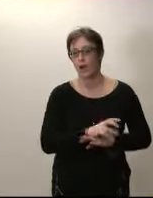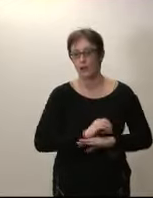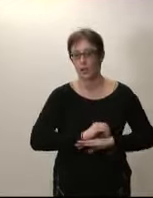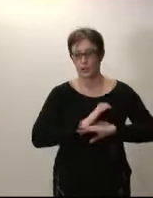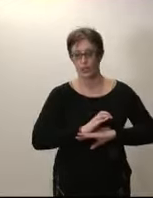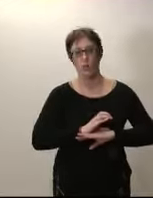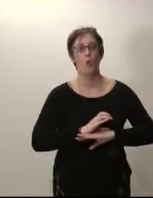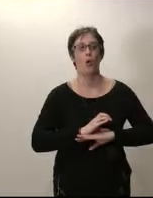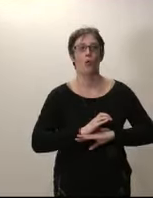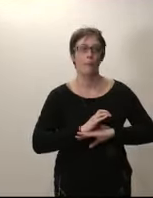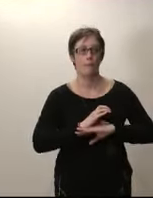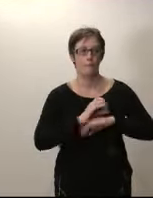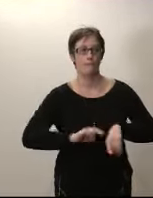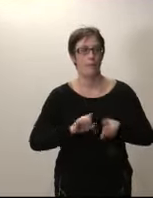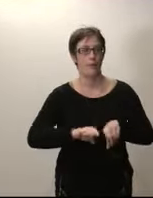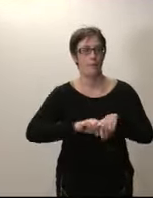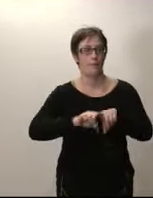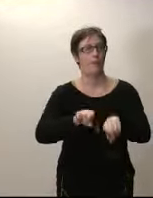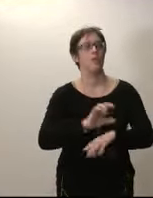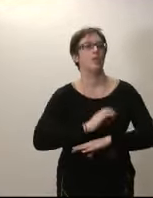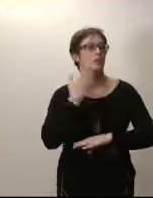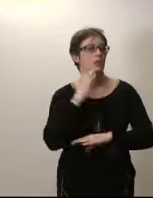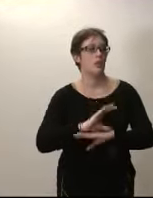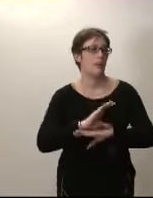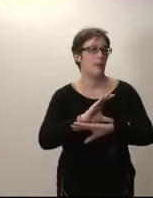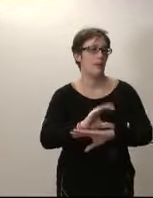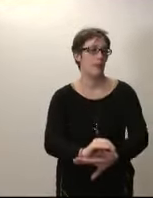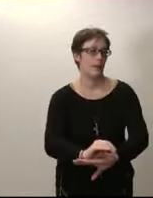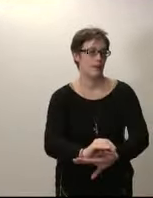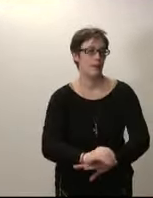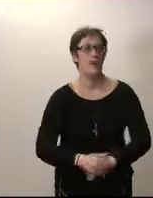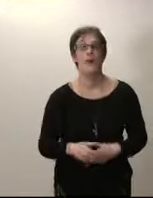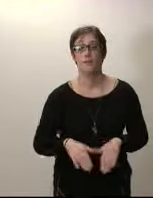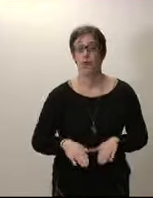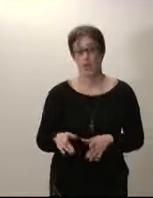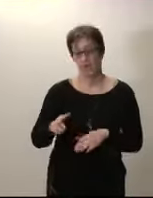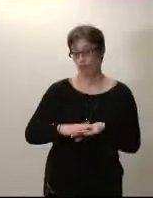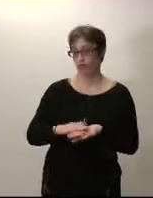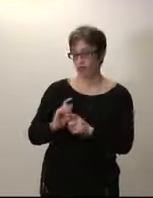diminué. Et donc, mais le principe est acquis. Il a été, vous le verrez,